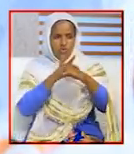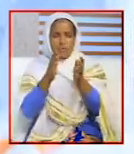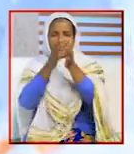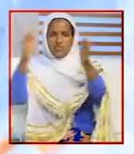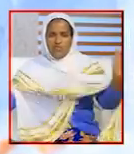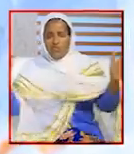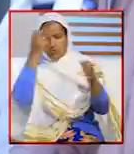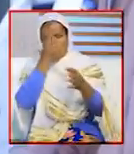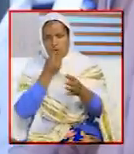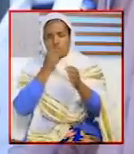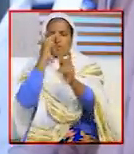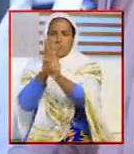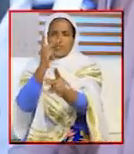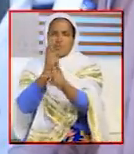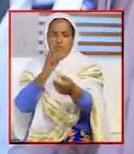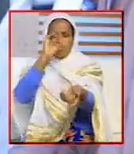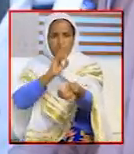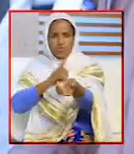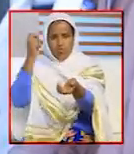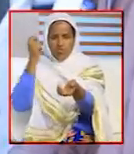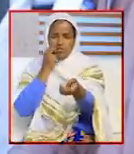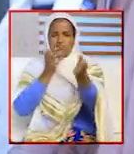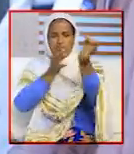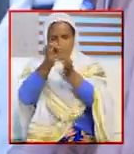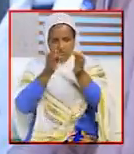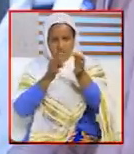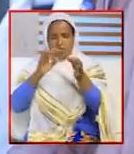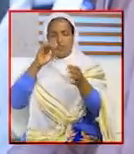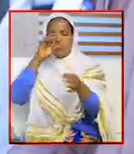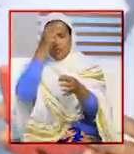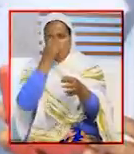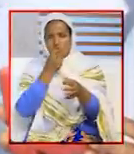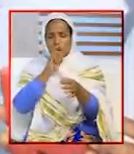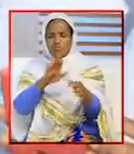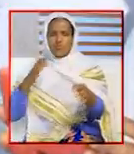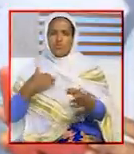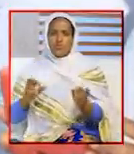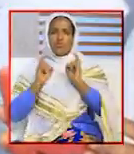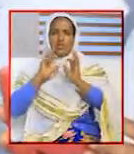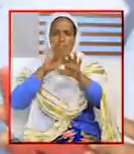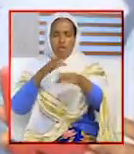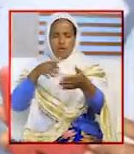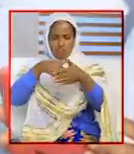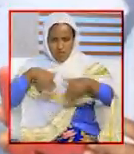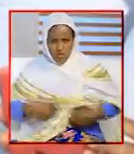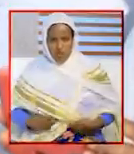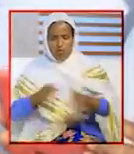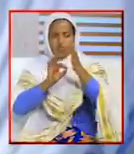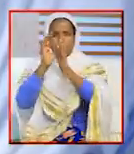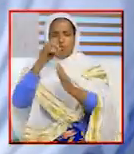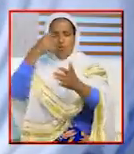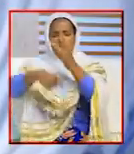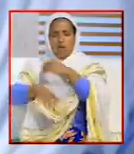ላይ በስፋት ኮላጆች እንደሚጠበቅ ዶክተር ወሰን አስረድተው ወላጆች በልጆቻቸው ህይወት ላይ በደከሙ ቁጥር